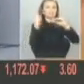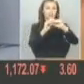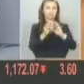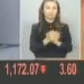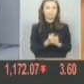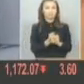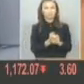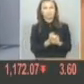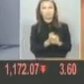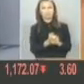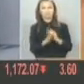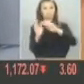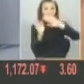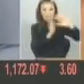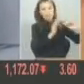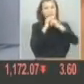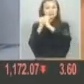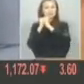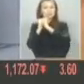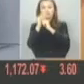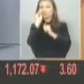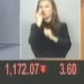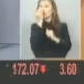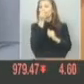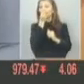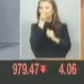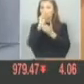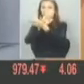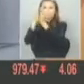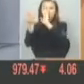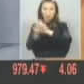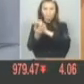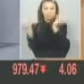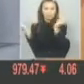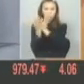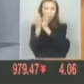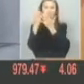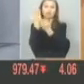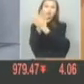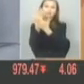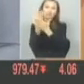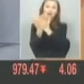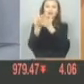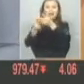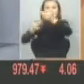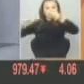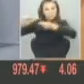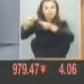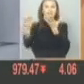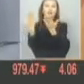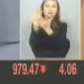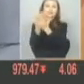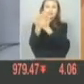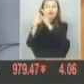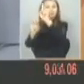หลังจากที่จีนค่ะได้มีการปรับอัตราดอกเบี้ยนะคะก็ส่งผลกระทบทั้งต่อค่าเงินนะคะรวมทั้งต่อการเคลื่อนไหวของตลาดหลักทรั